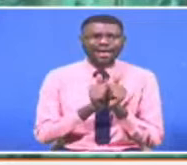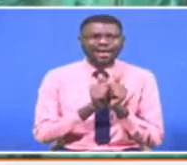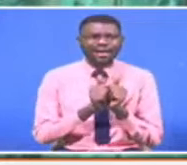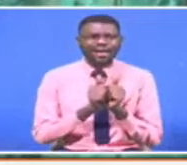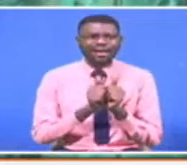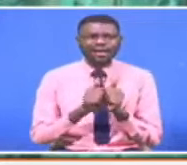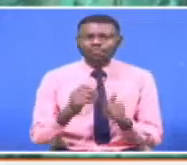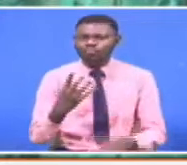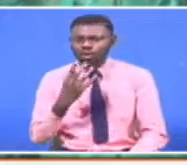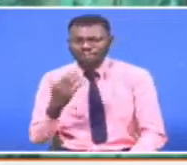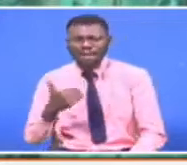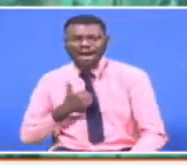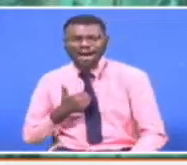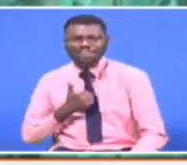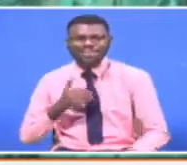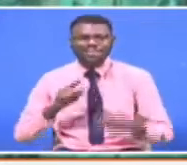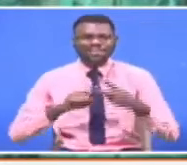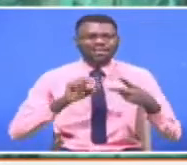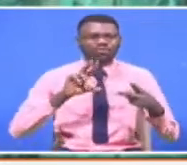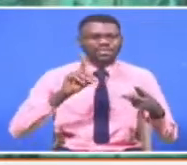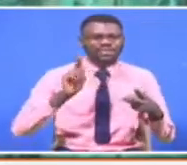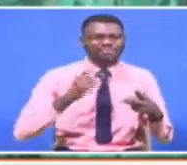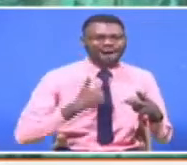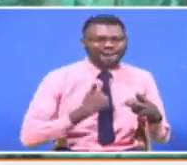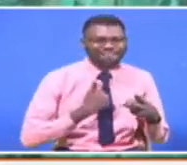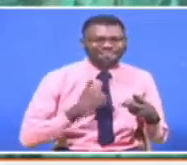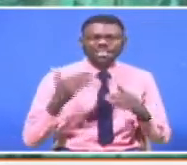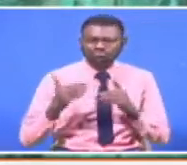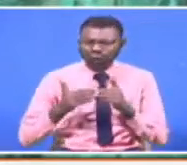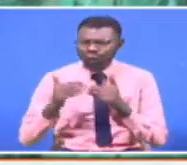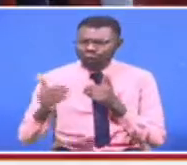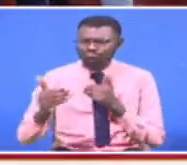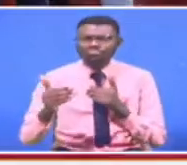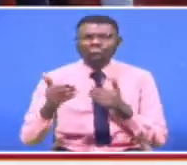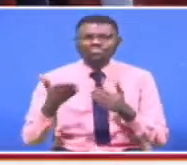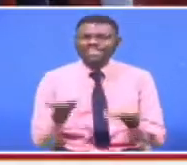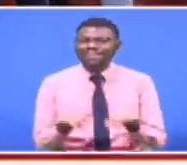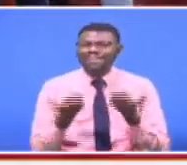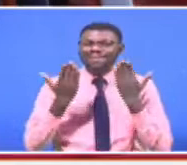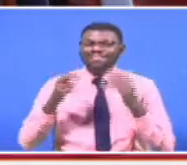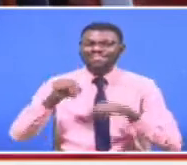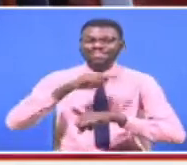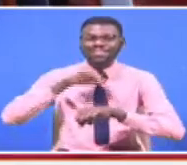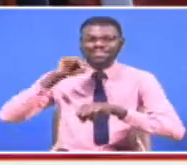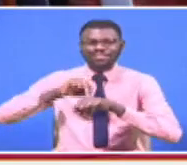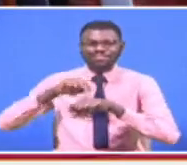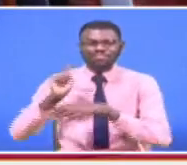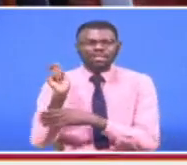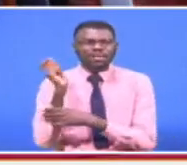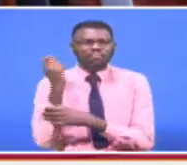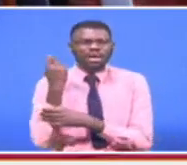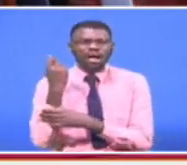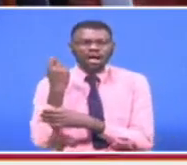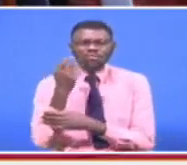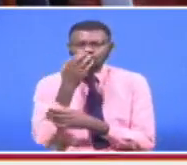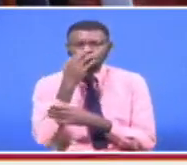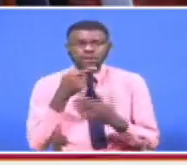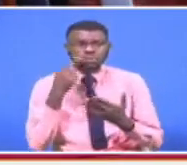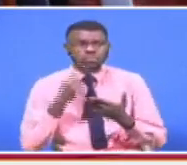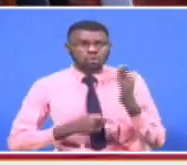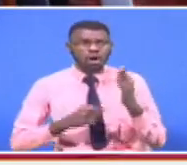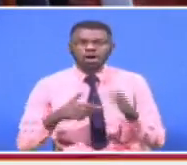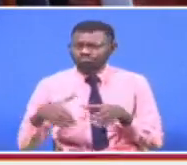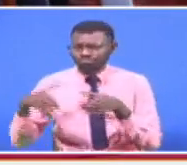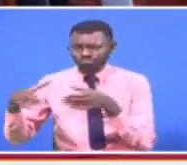hapa ODM, UDA pande hii, tunaenda mbele, tunajenga taifa. Rais Ruto akifutilia mbali uwezekano wote wa